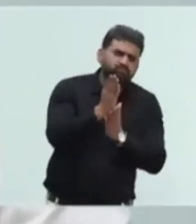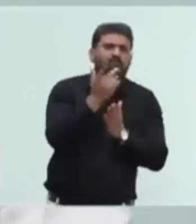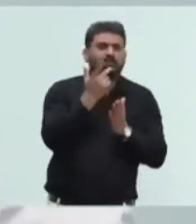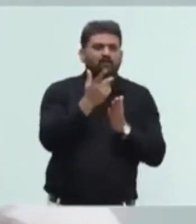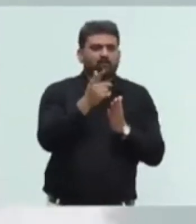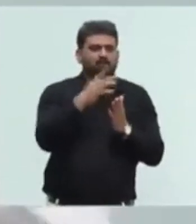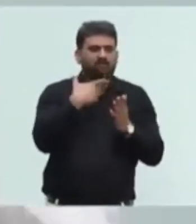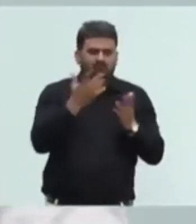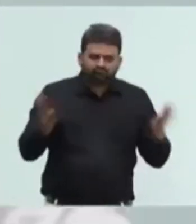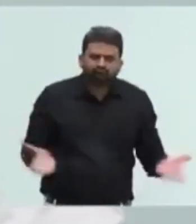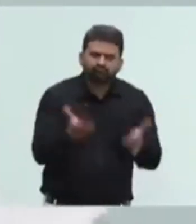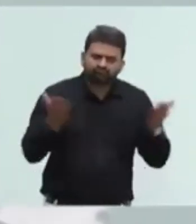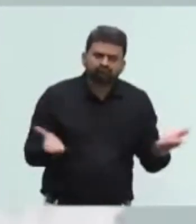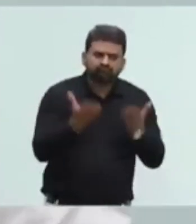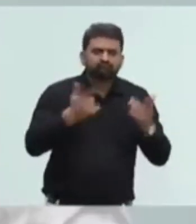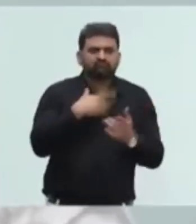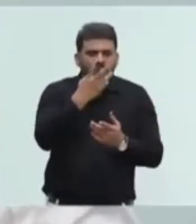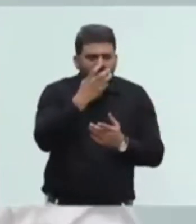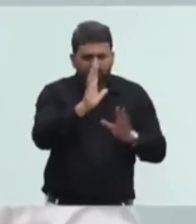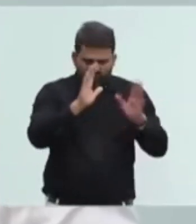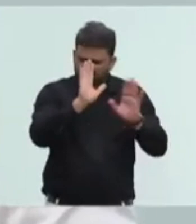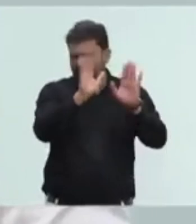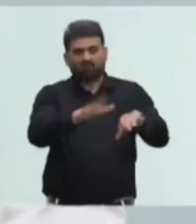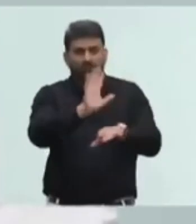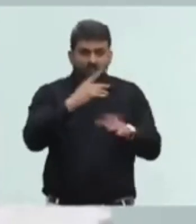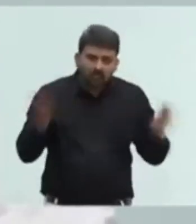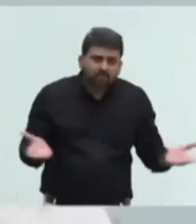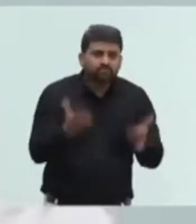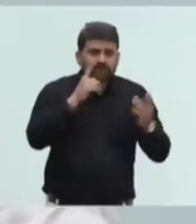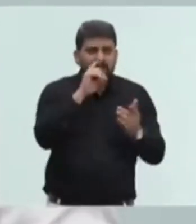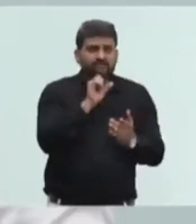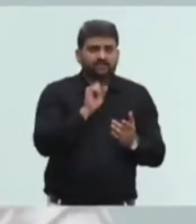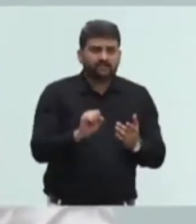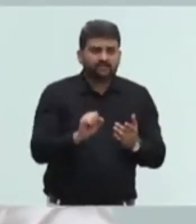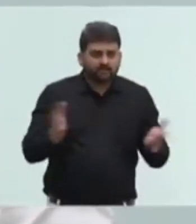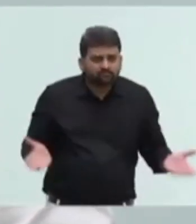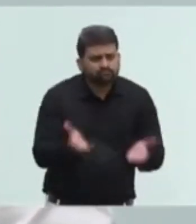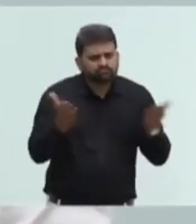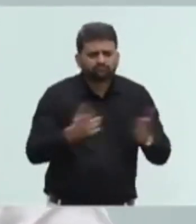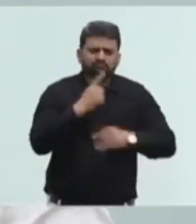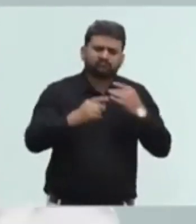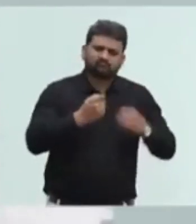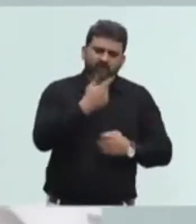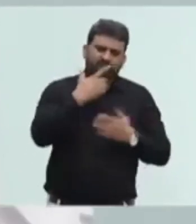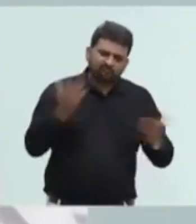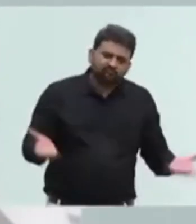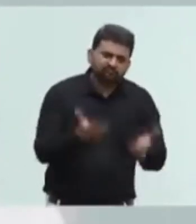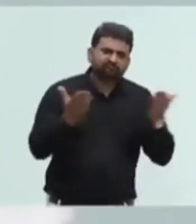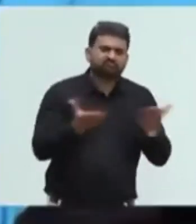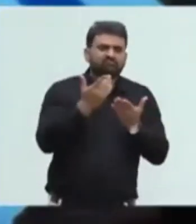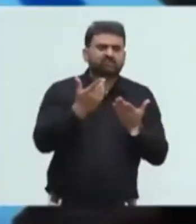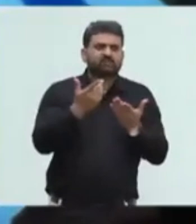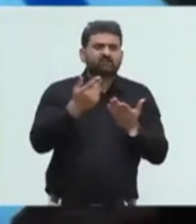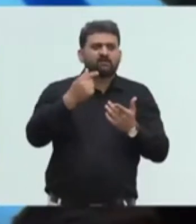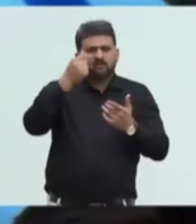आपको प्रोत्साहित किया कभी निराश नहीं होने दिया तभी आपको उदास नहीं होने दिया अनेक